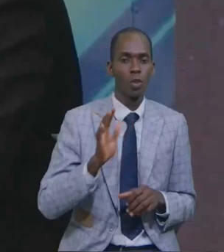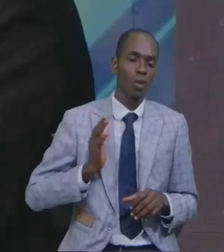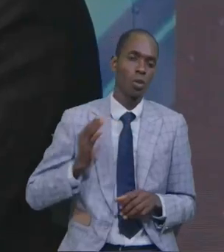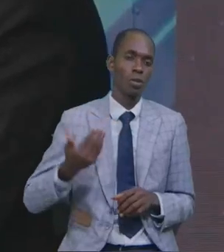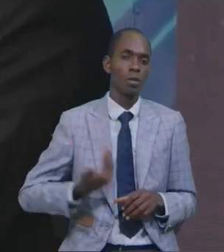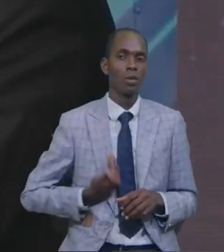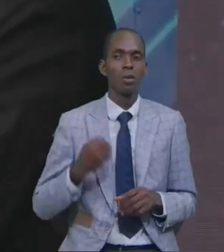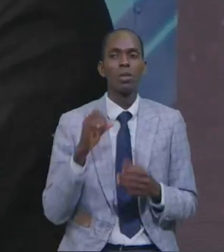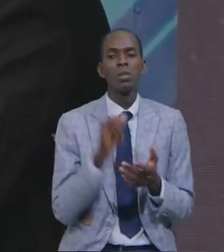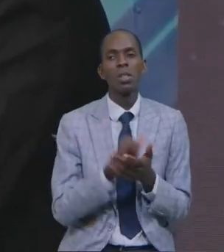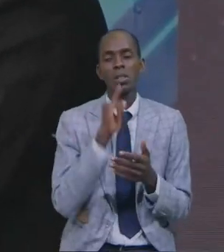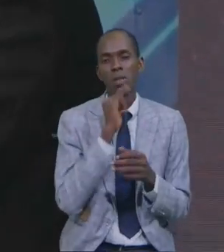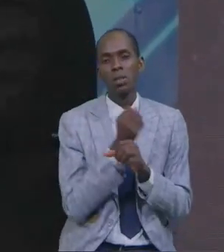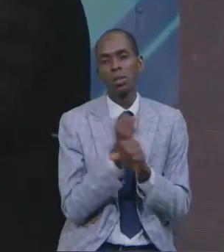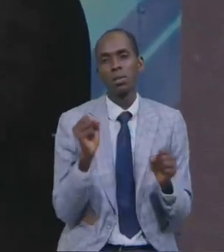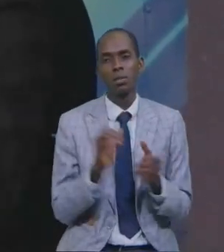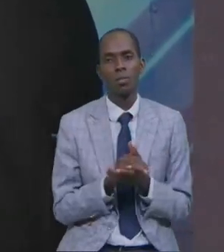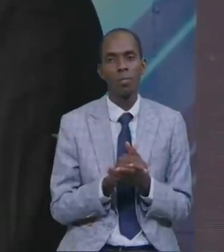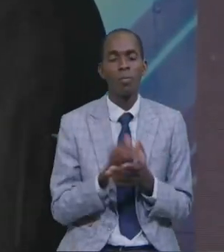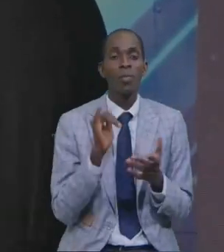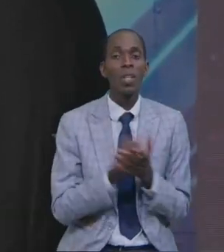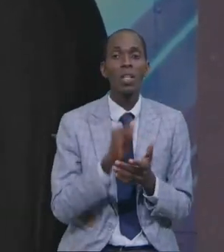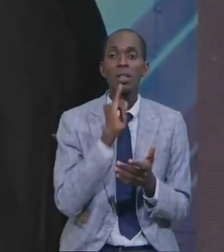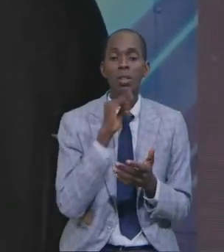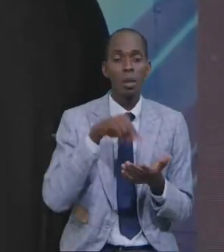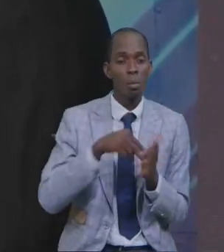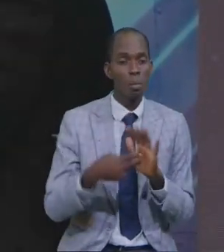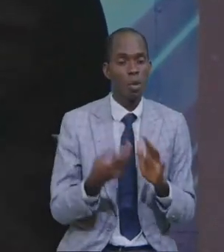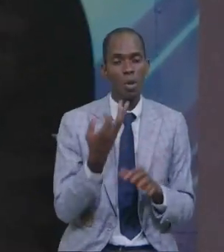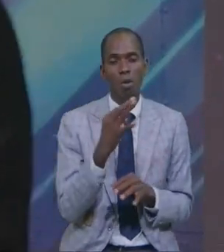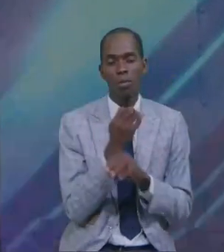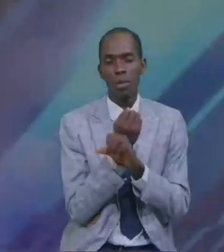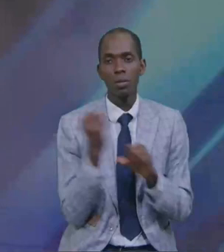c'est le résultat du salut. Ça, c'est l'expérience du salut.